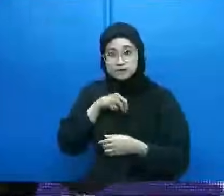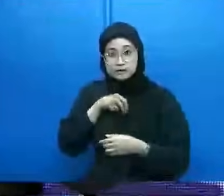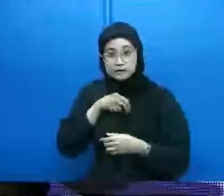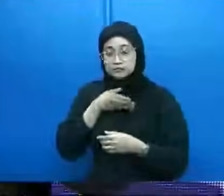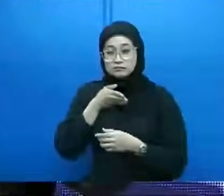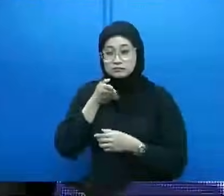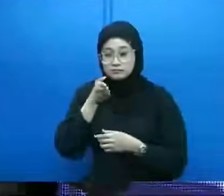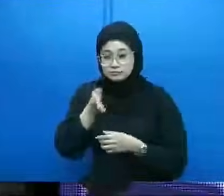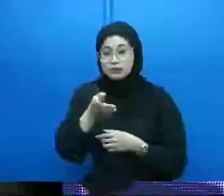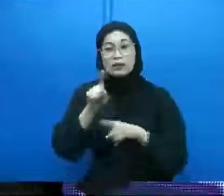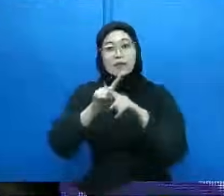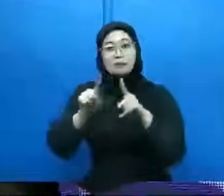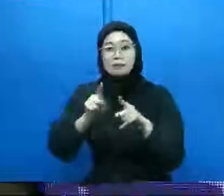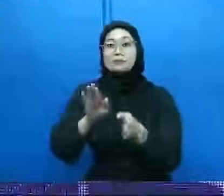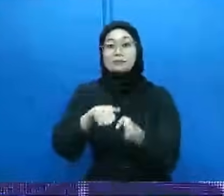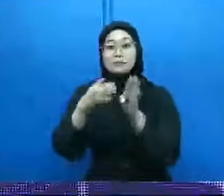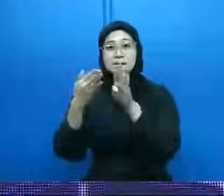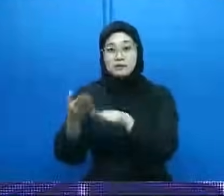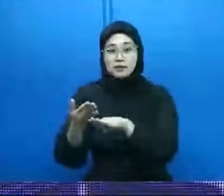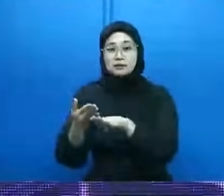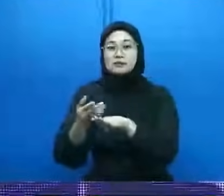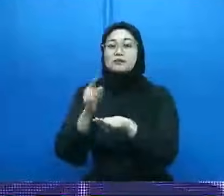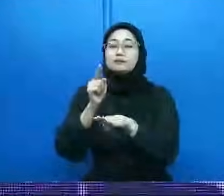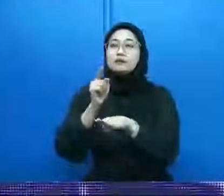turunlah kalimat Allah subhanahu wa ta'ala, dakhalal jannah.